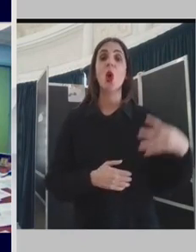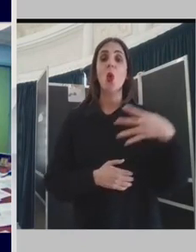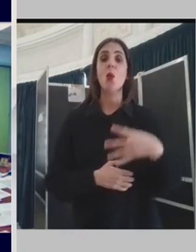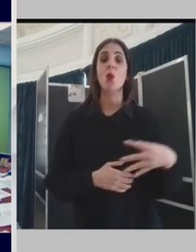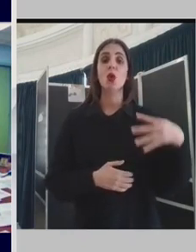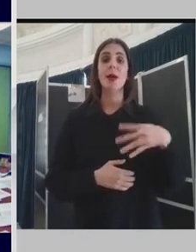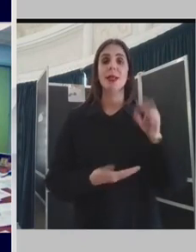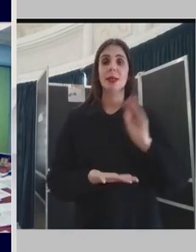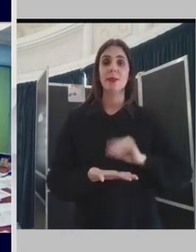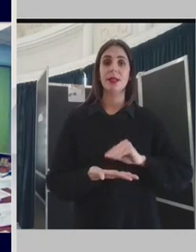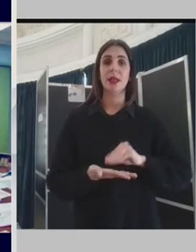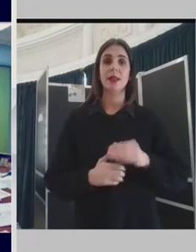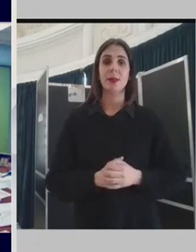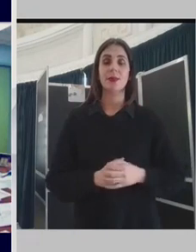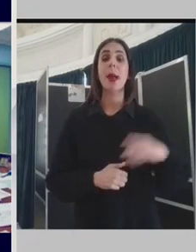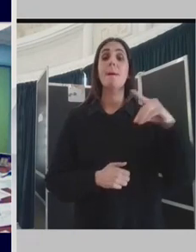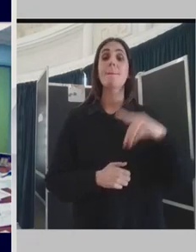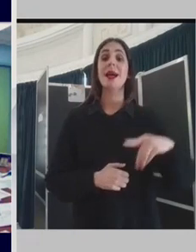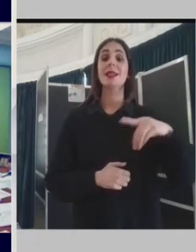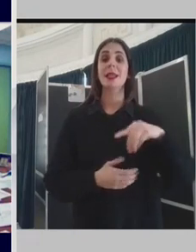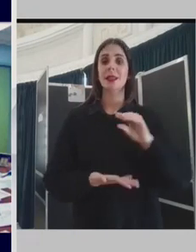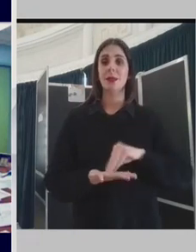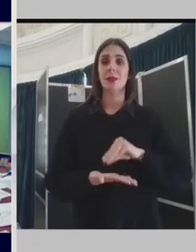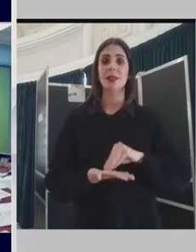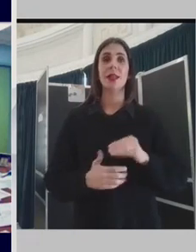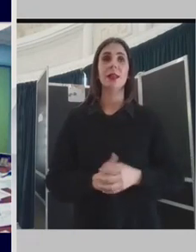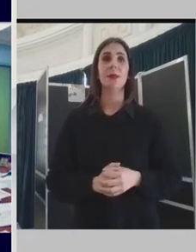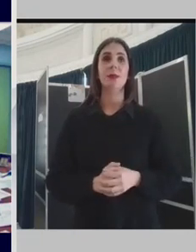Muropes? Pasetti?